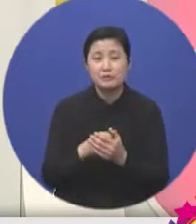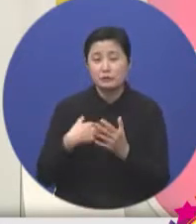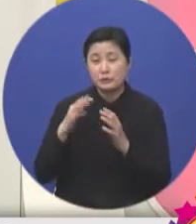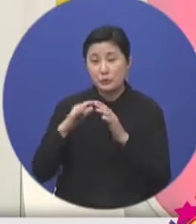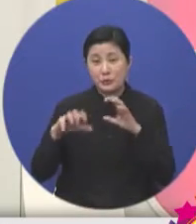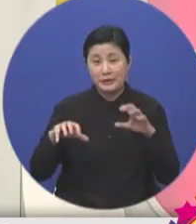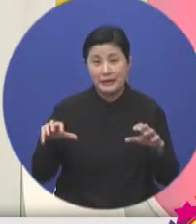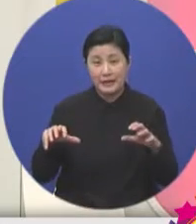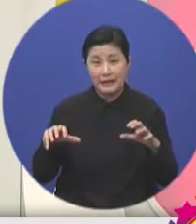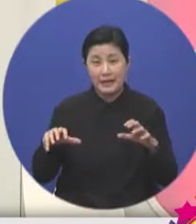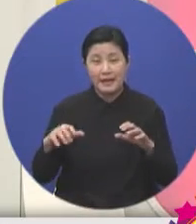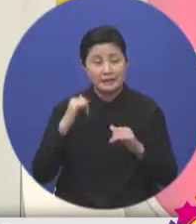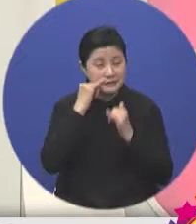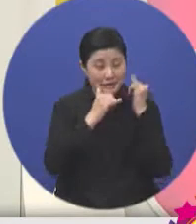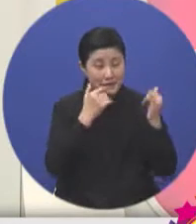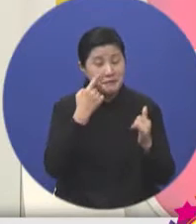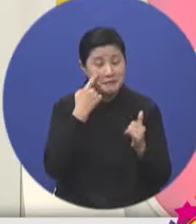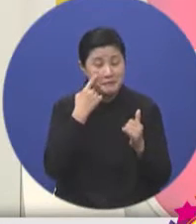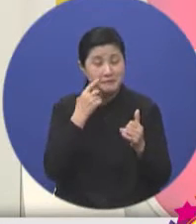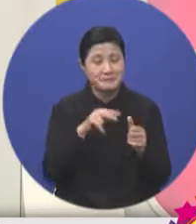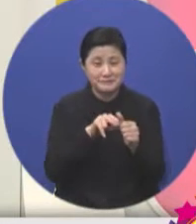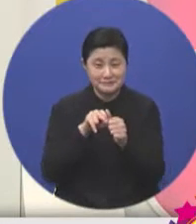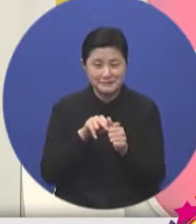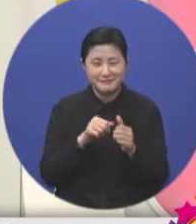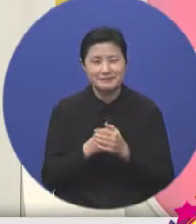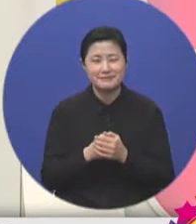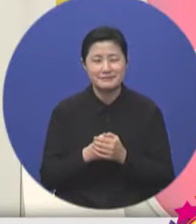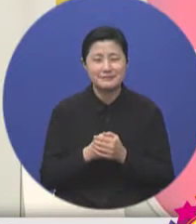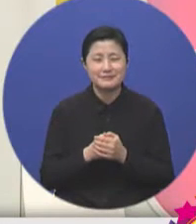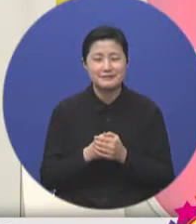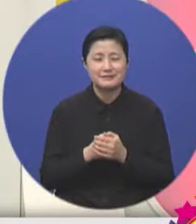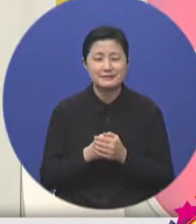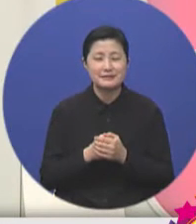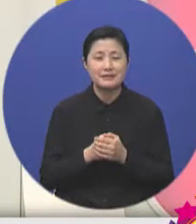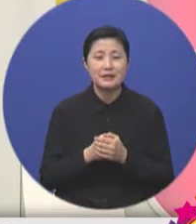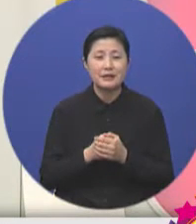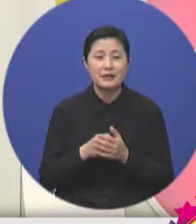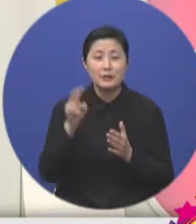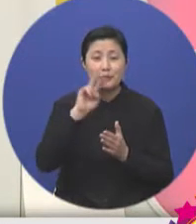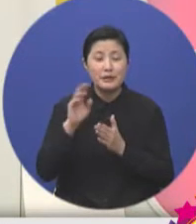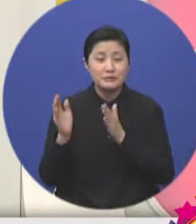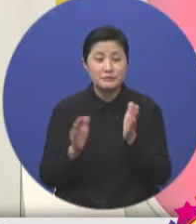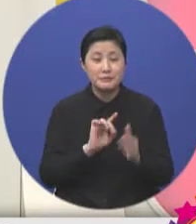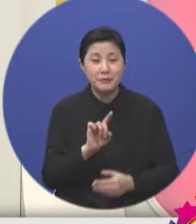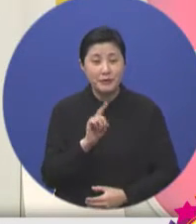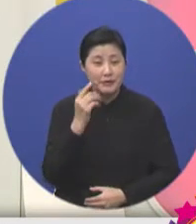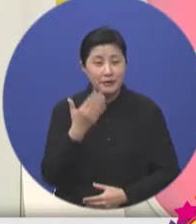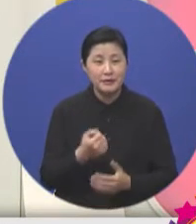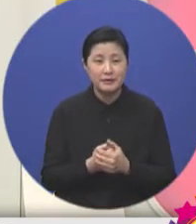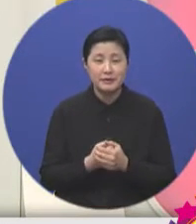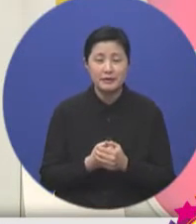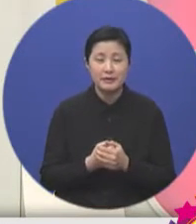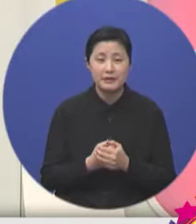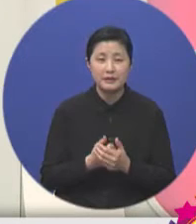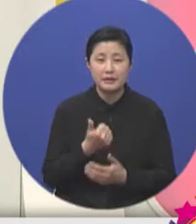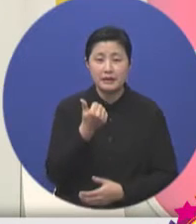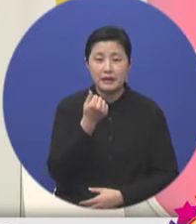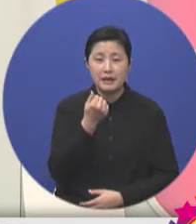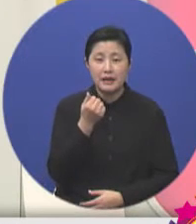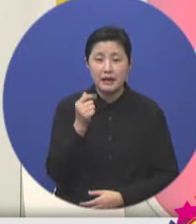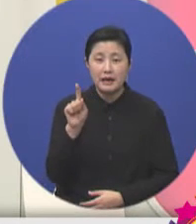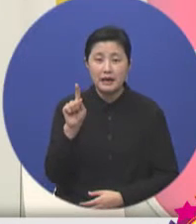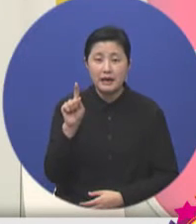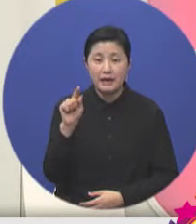동네니까 제가 또 수업을 한번 해보겠습니다. 네. 어머님 오늘 어떤 노래 준비하셨습니까? 저